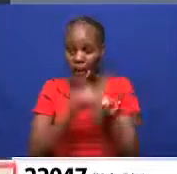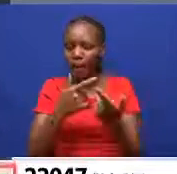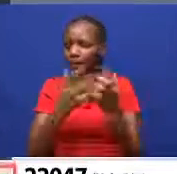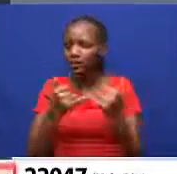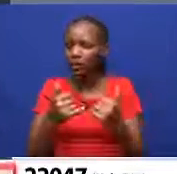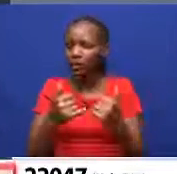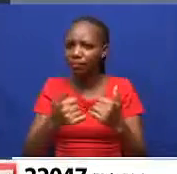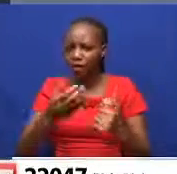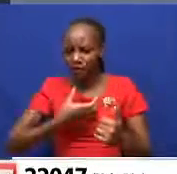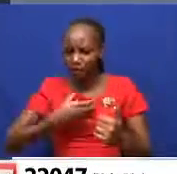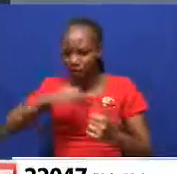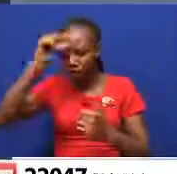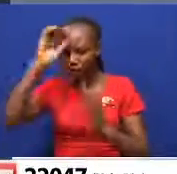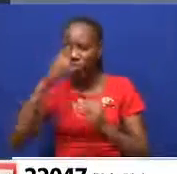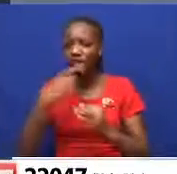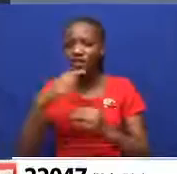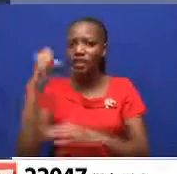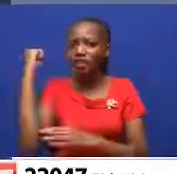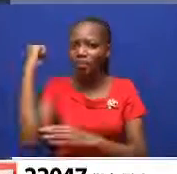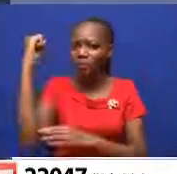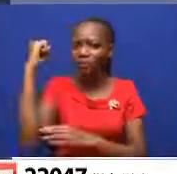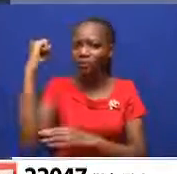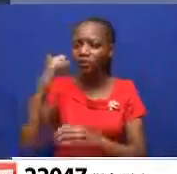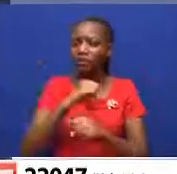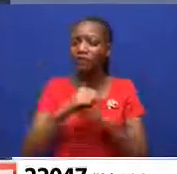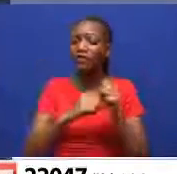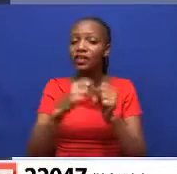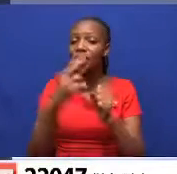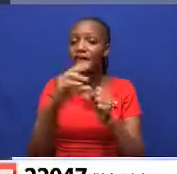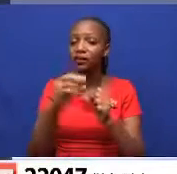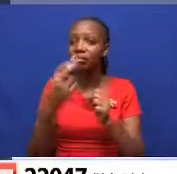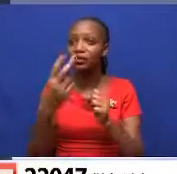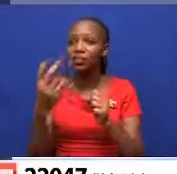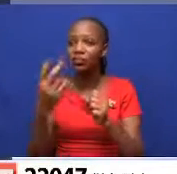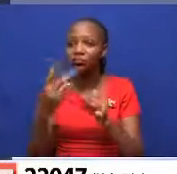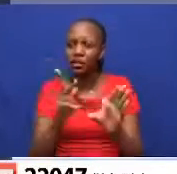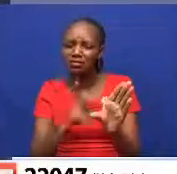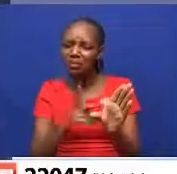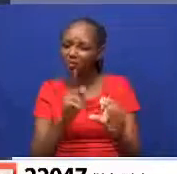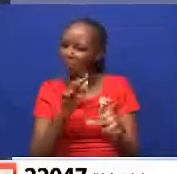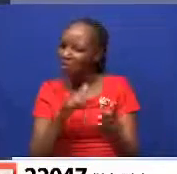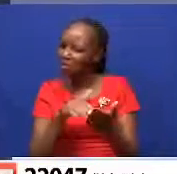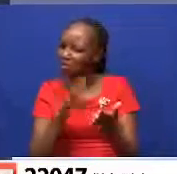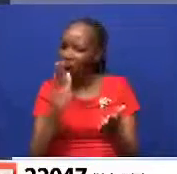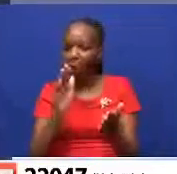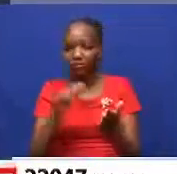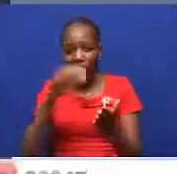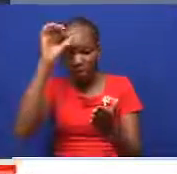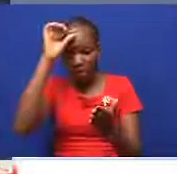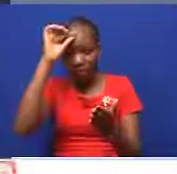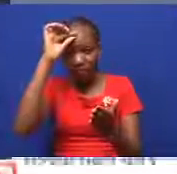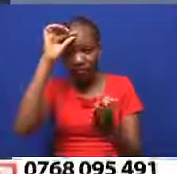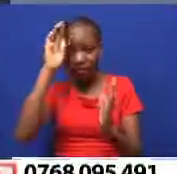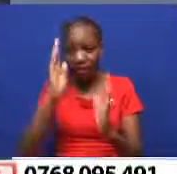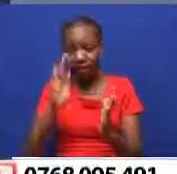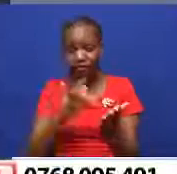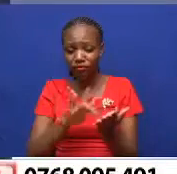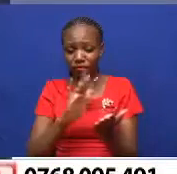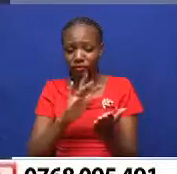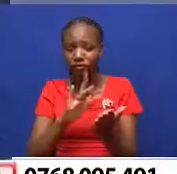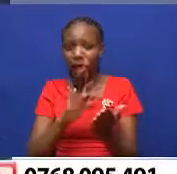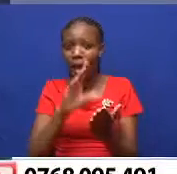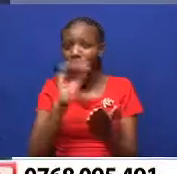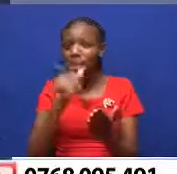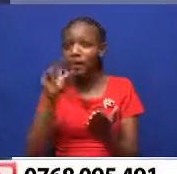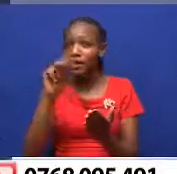baraza la magavana linasema siasa za mwaka 2022 zinachangia pakubwa katika magavana kustishwa na wakilishi